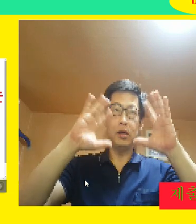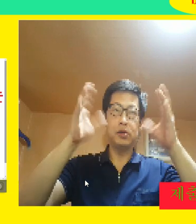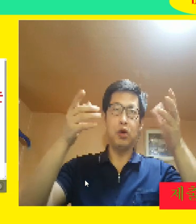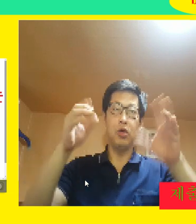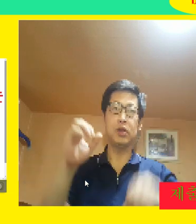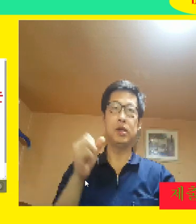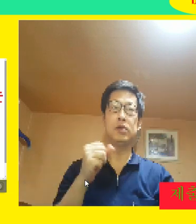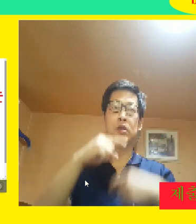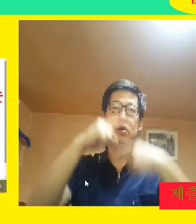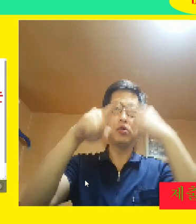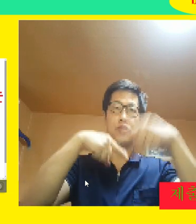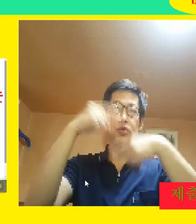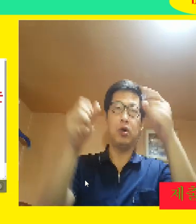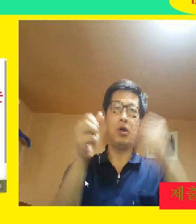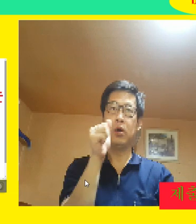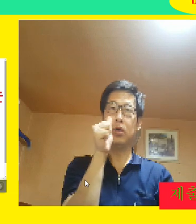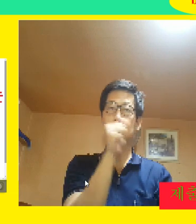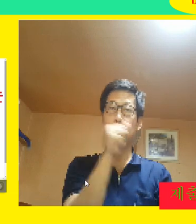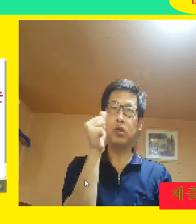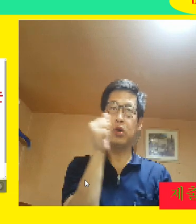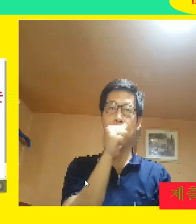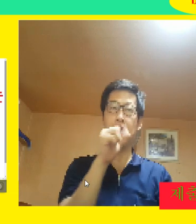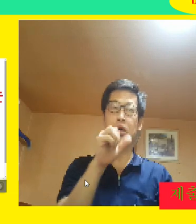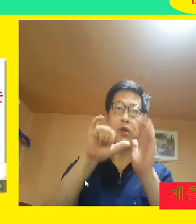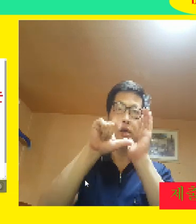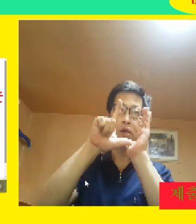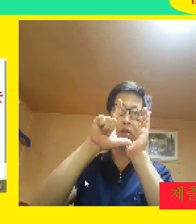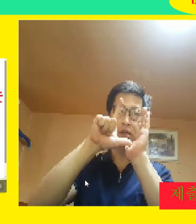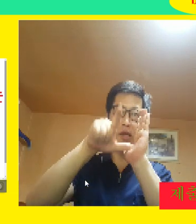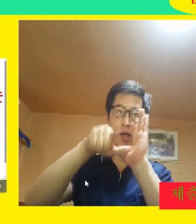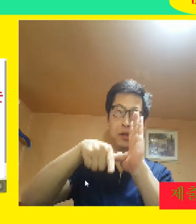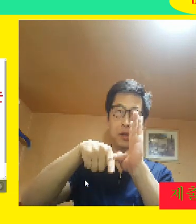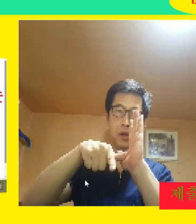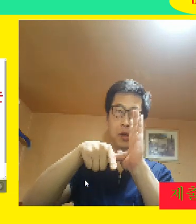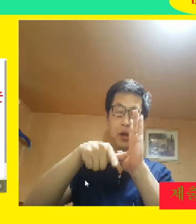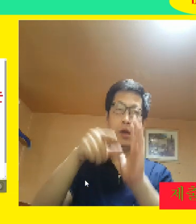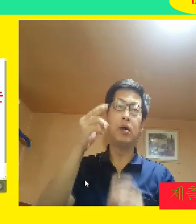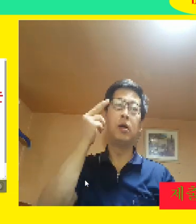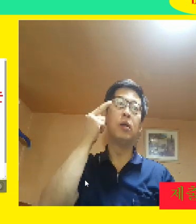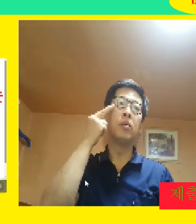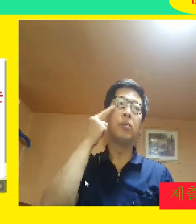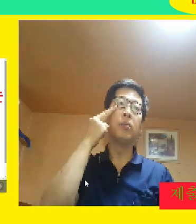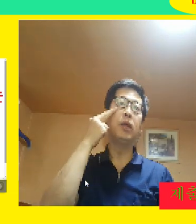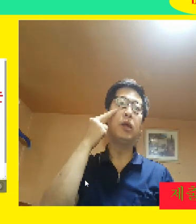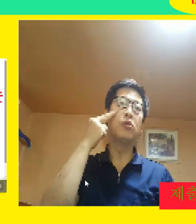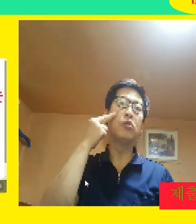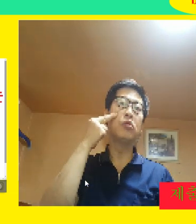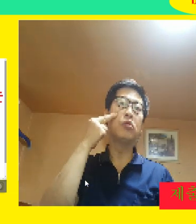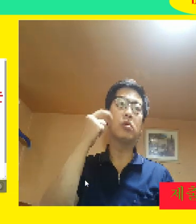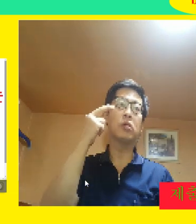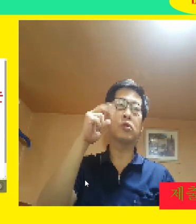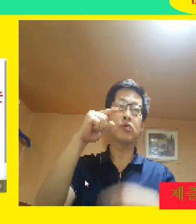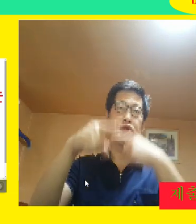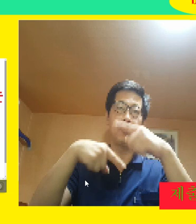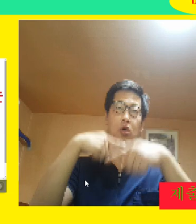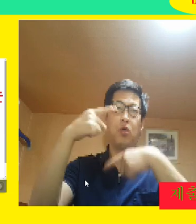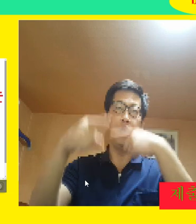국제적인 수호통역 시험은 미국